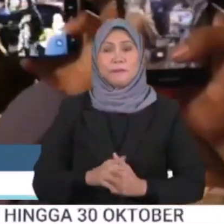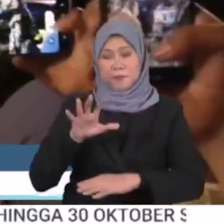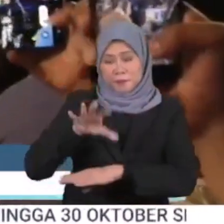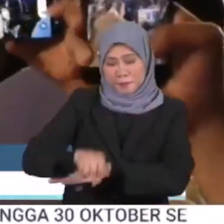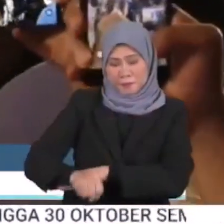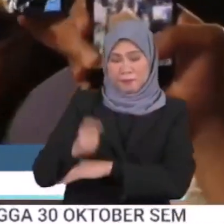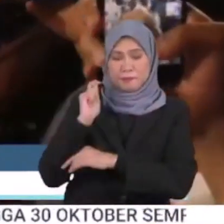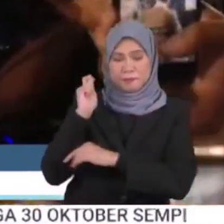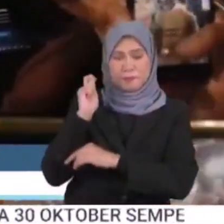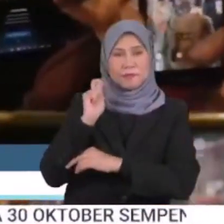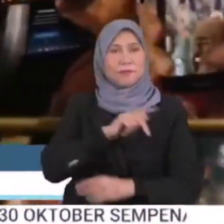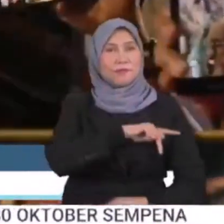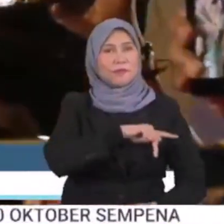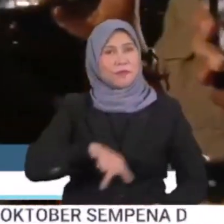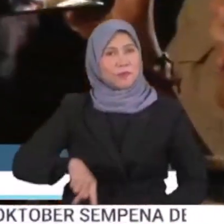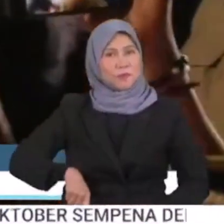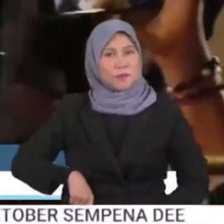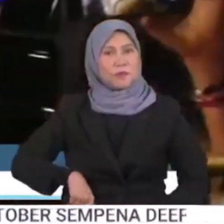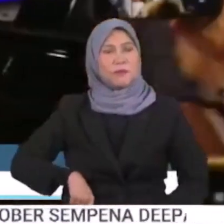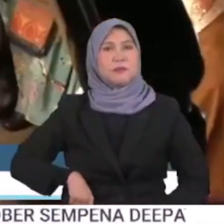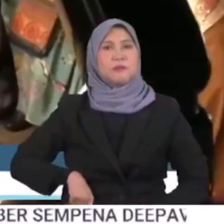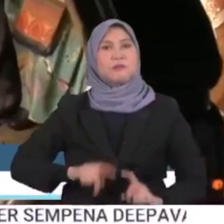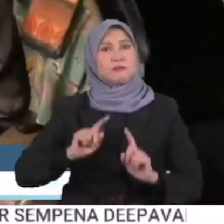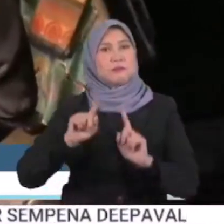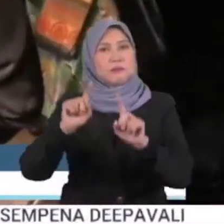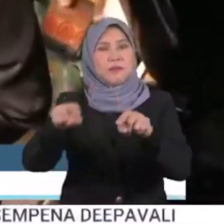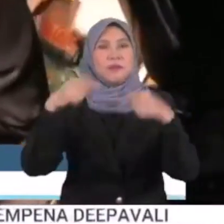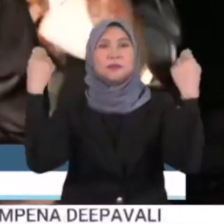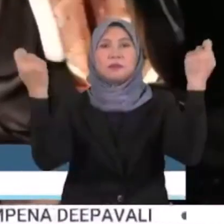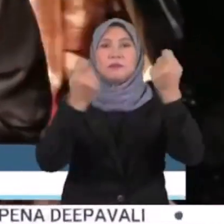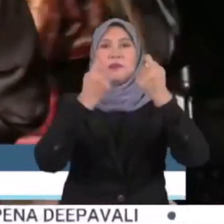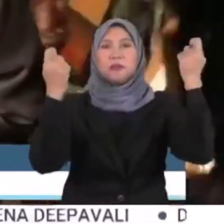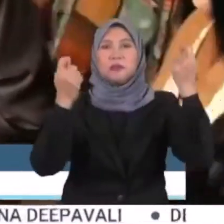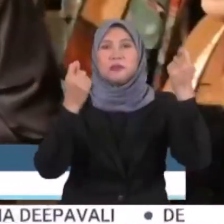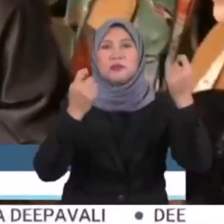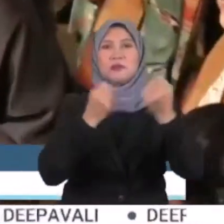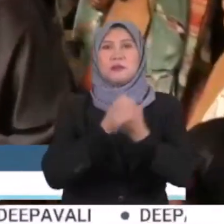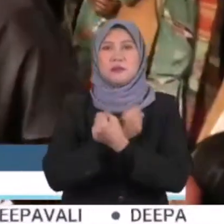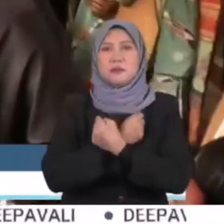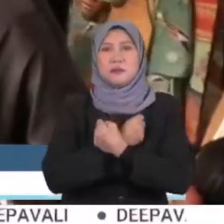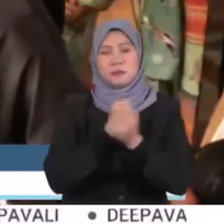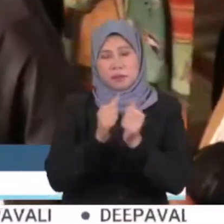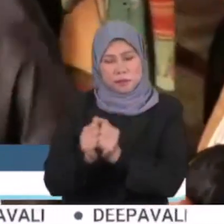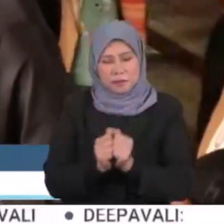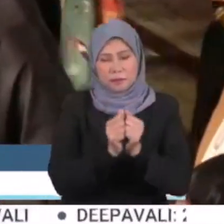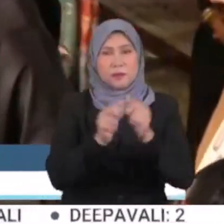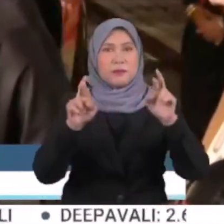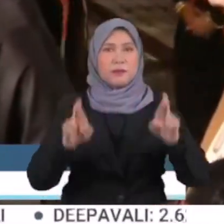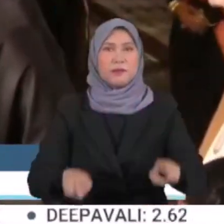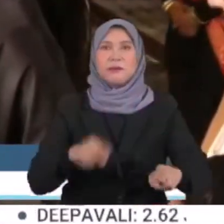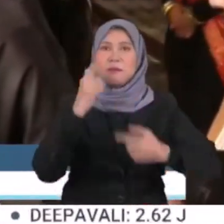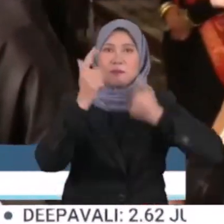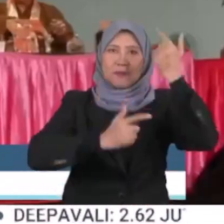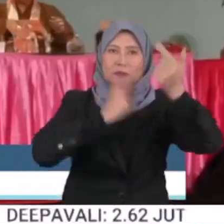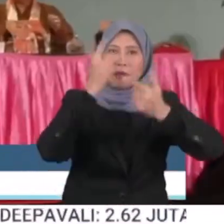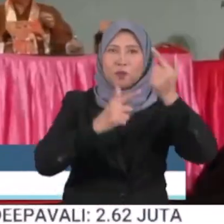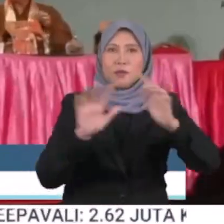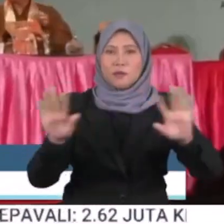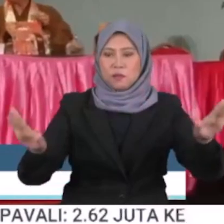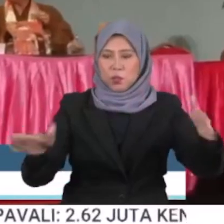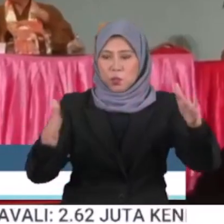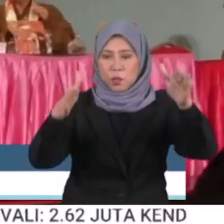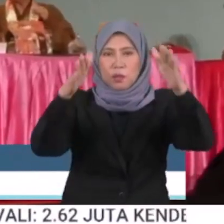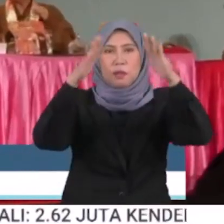Malam tadi, Tengku Permaisuri Nur Ashikin berangkat ke Majlis Jalinan Kasih bersama rakyat dan melawat Kuilfu Guangshan